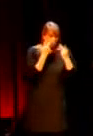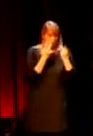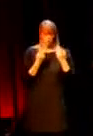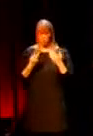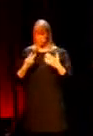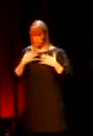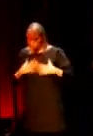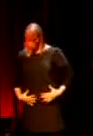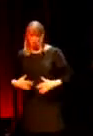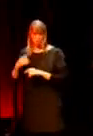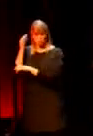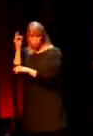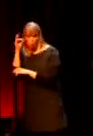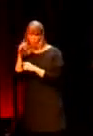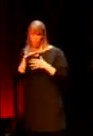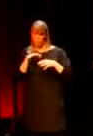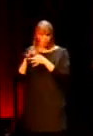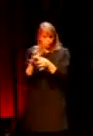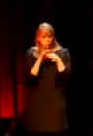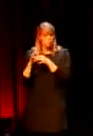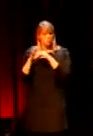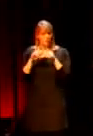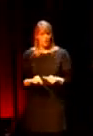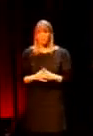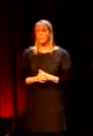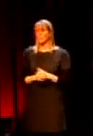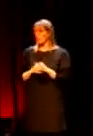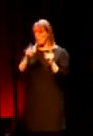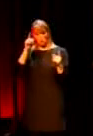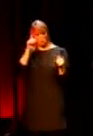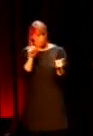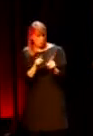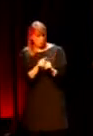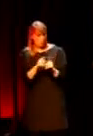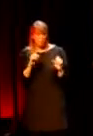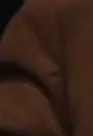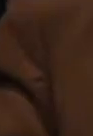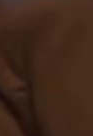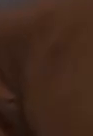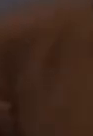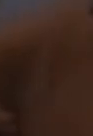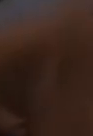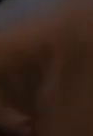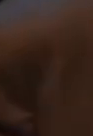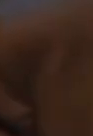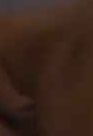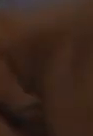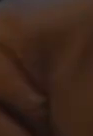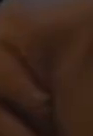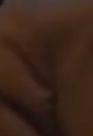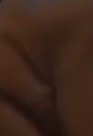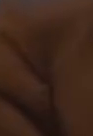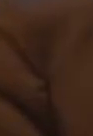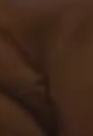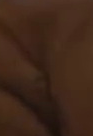instrument. Et puis surtout, pourquoi la musique est si importante dans notre vie, alors que c'est moins important que se nourrir et se reproduire, mais c'est quand même très